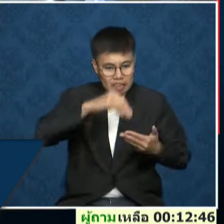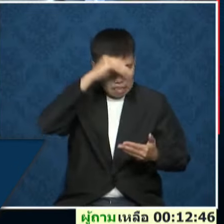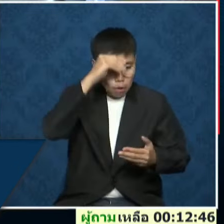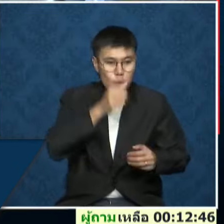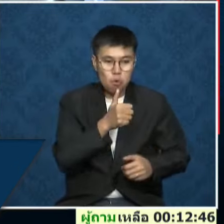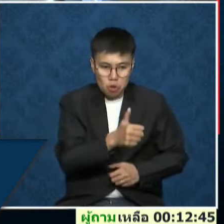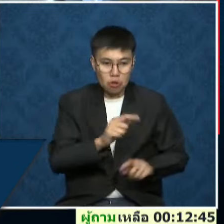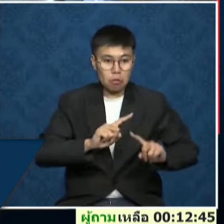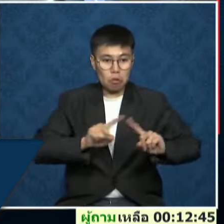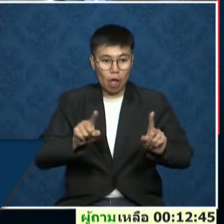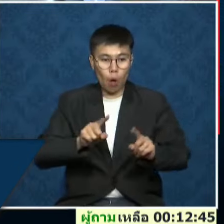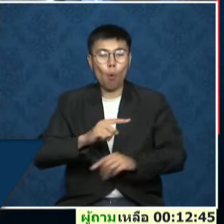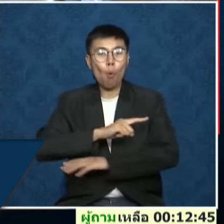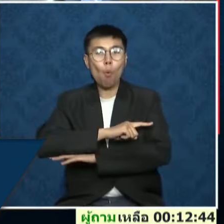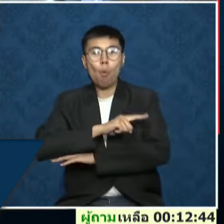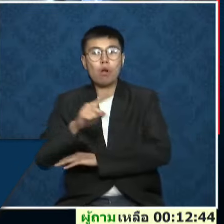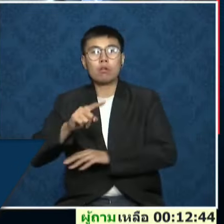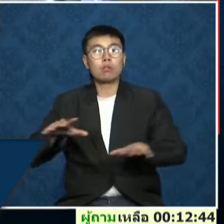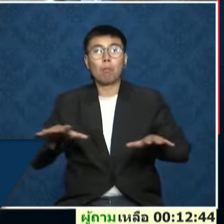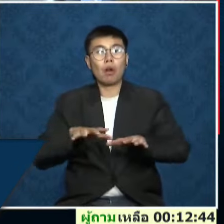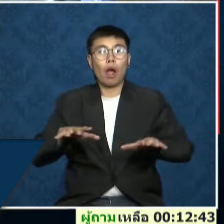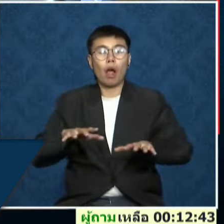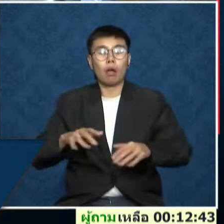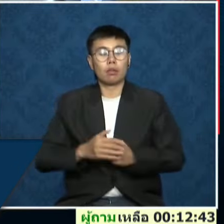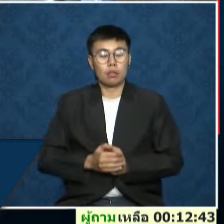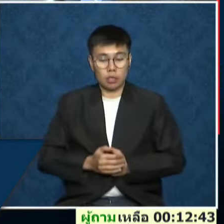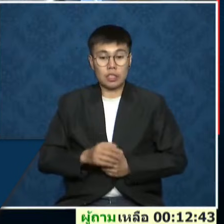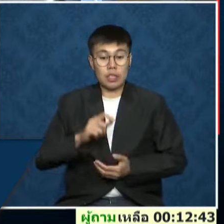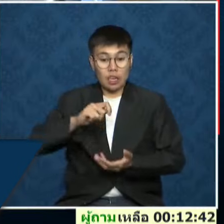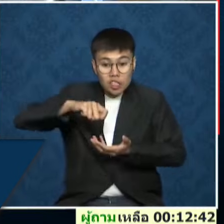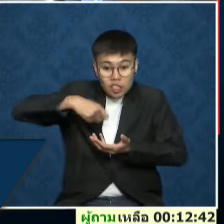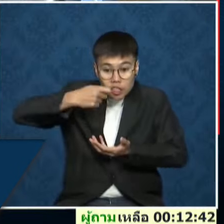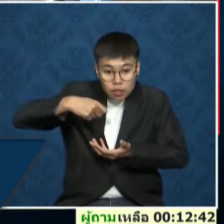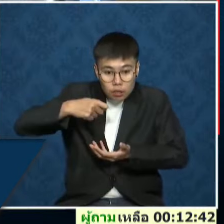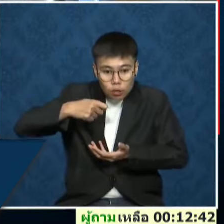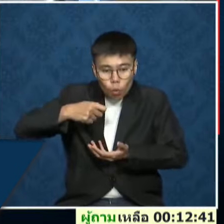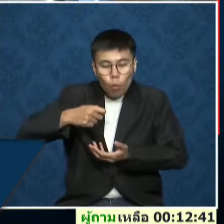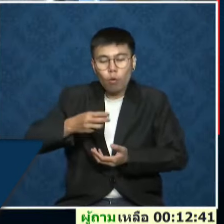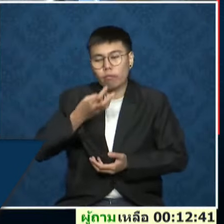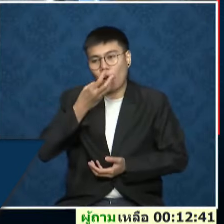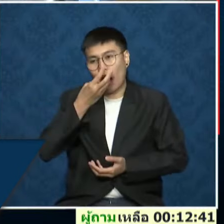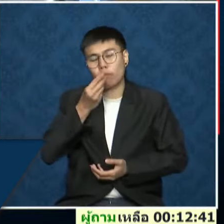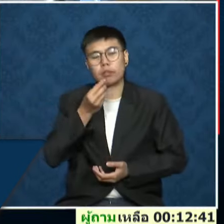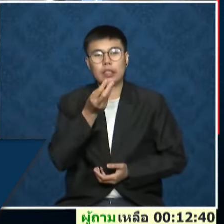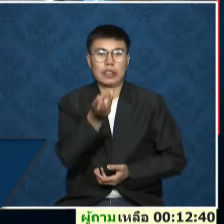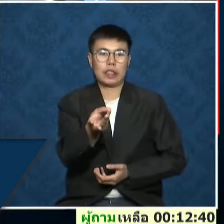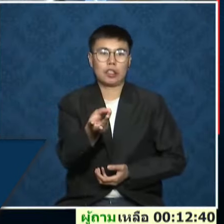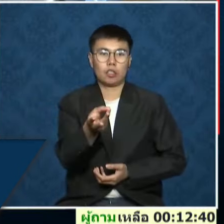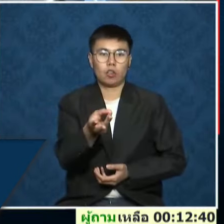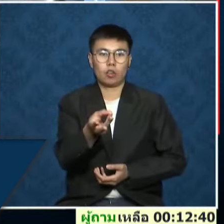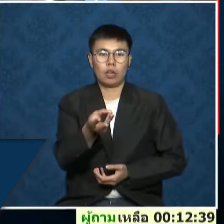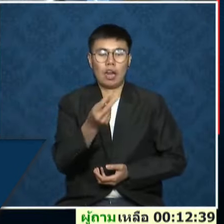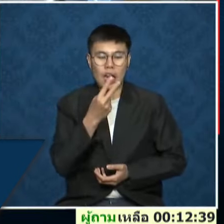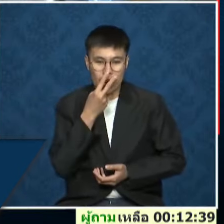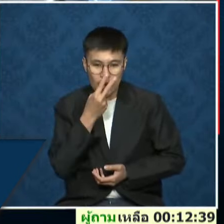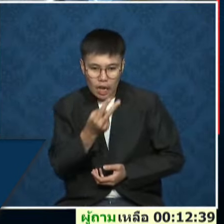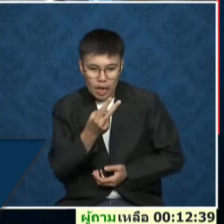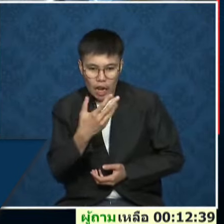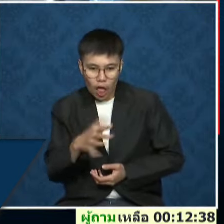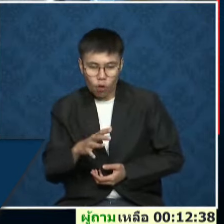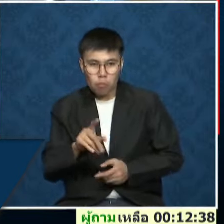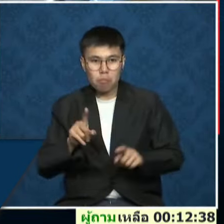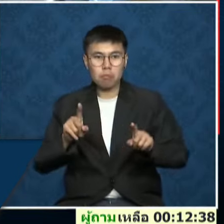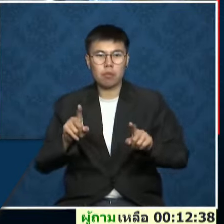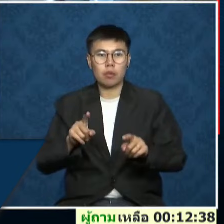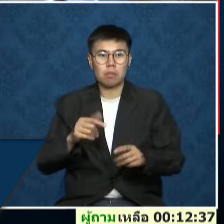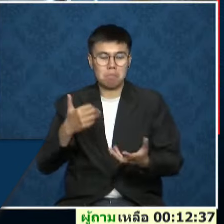ต่พอเป็นวันจริงๆอาหารจริงๆที่เขารับประทานอีกแบบหนึ่งจึงบอกว่าผักชี